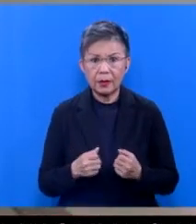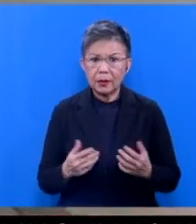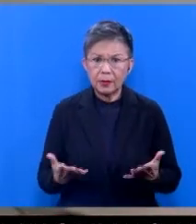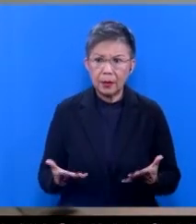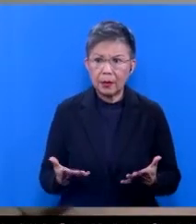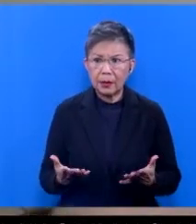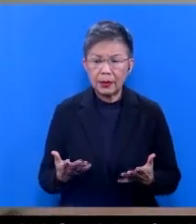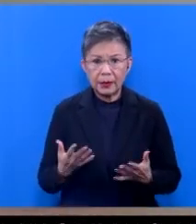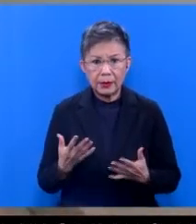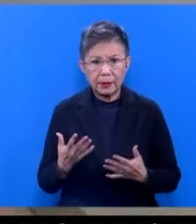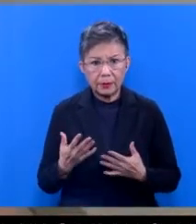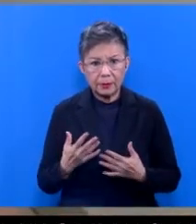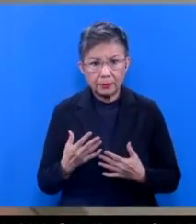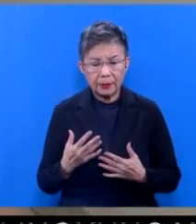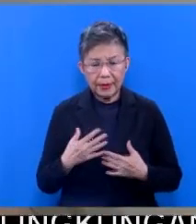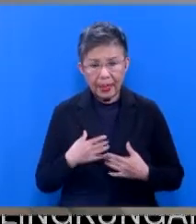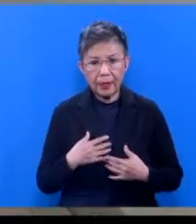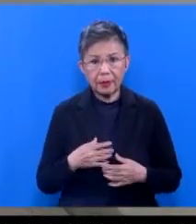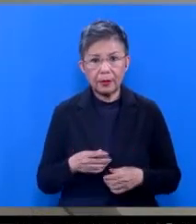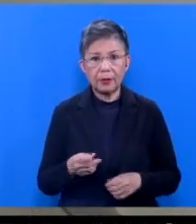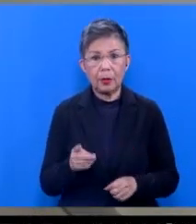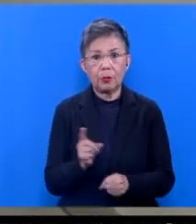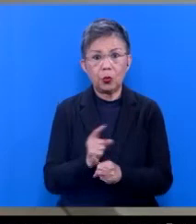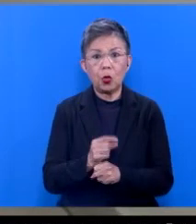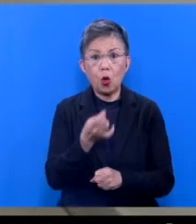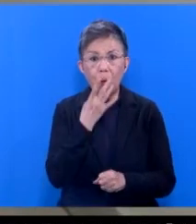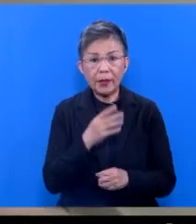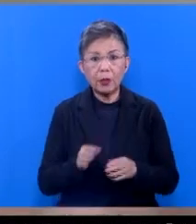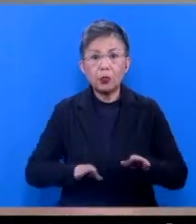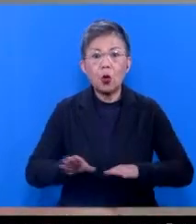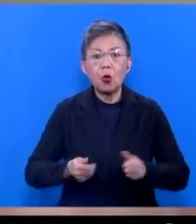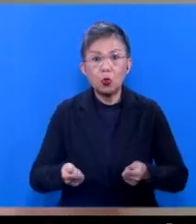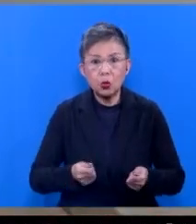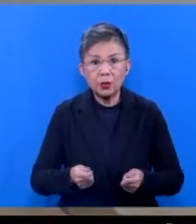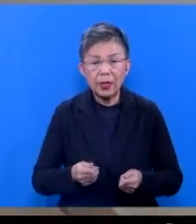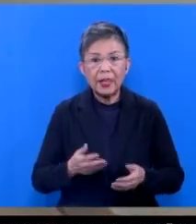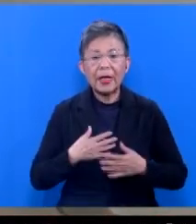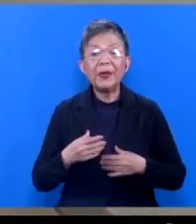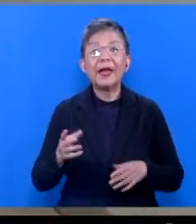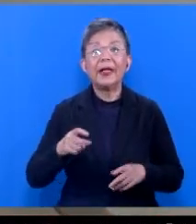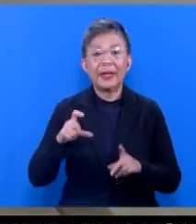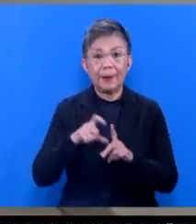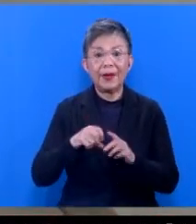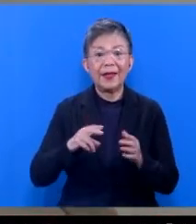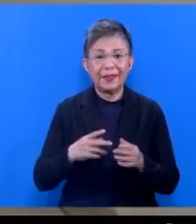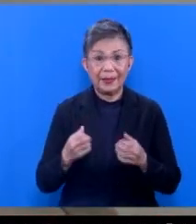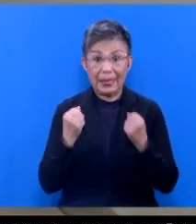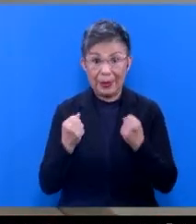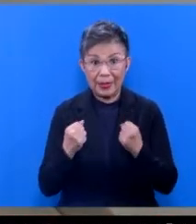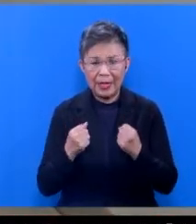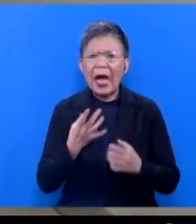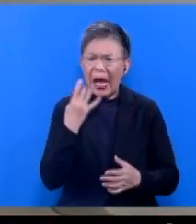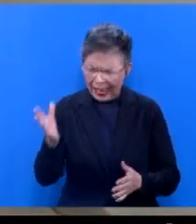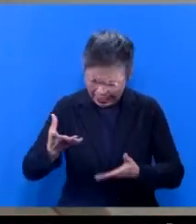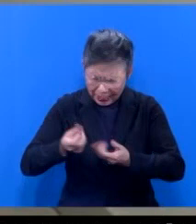diurus oleh apoteker kami. Kan tidak, kami memang dari nakes gitu loh. Kan mendapat izin dari